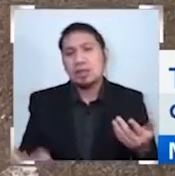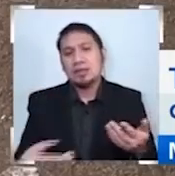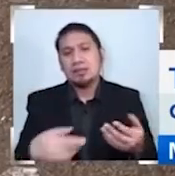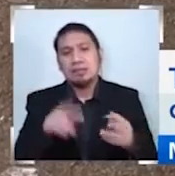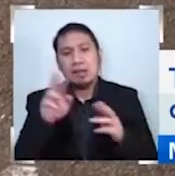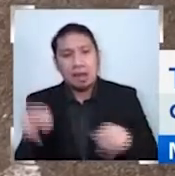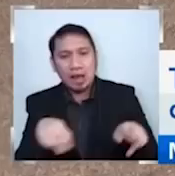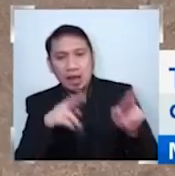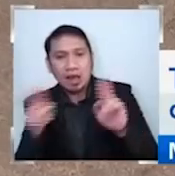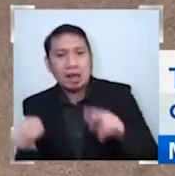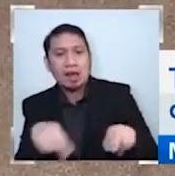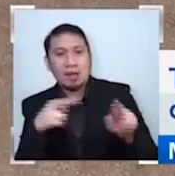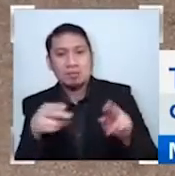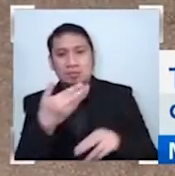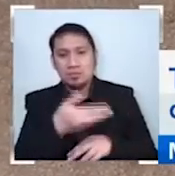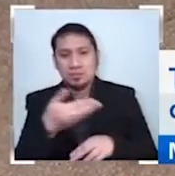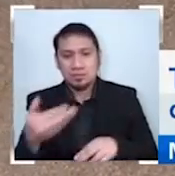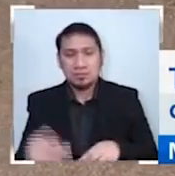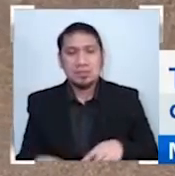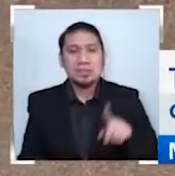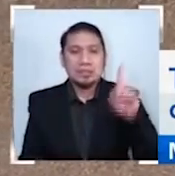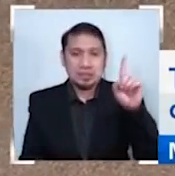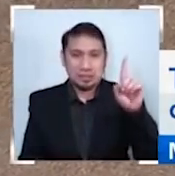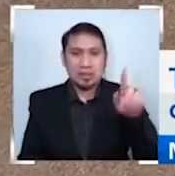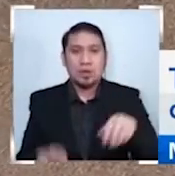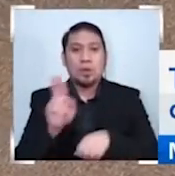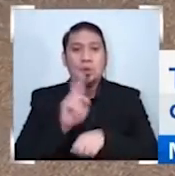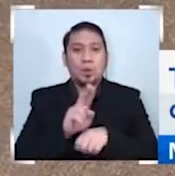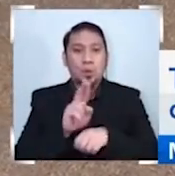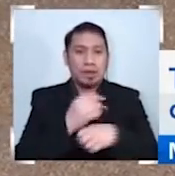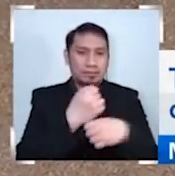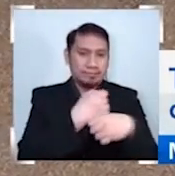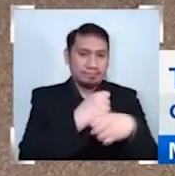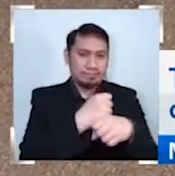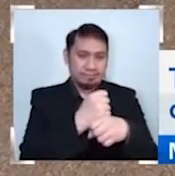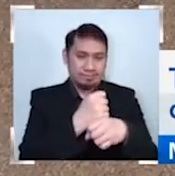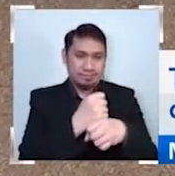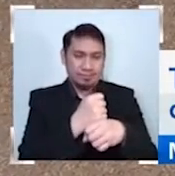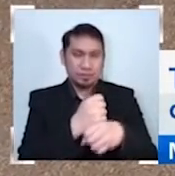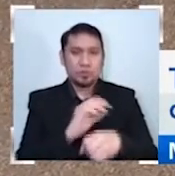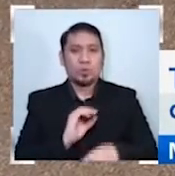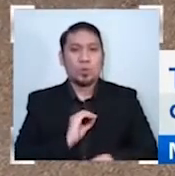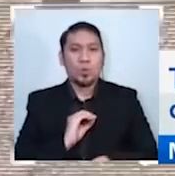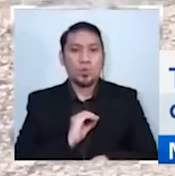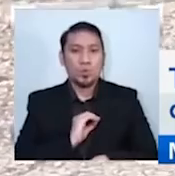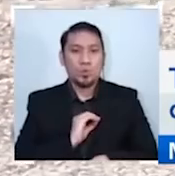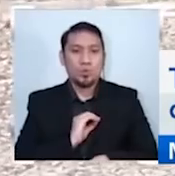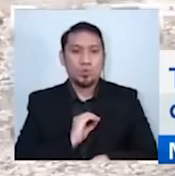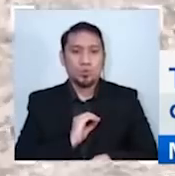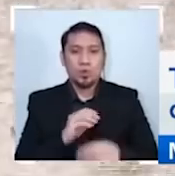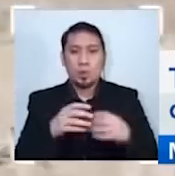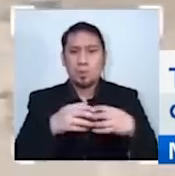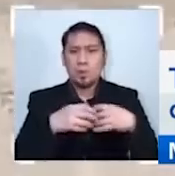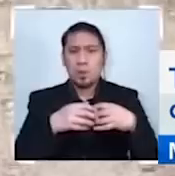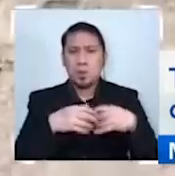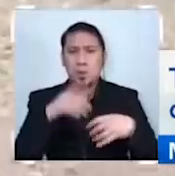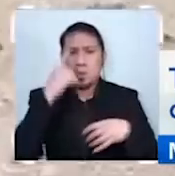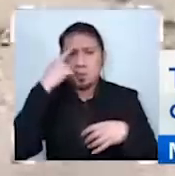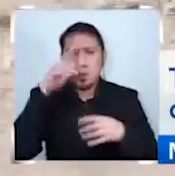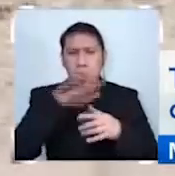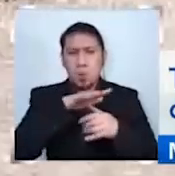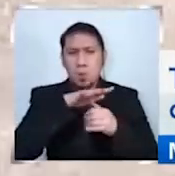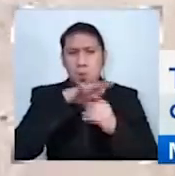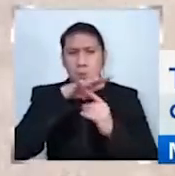ni Christopher Dreyo para mabuo ang sarili niyang drone o unmanned aerial vehicle. Mabilis ang